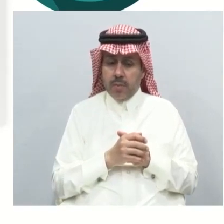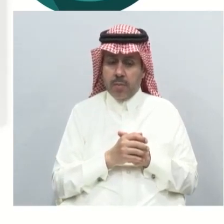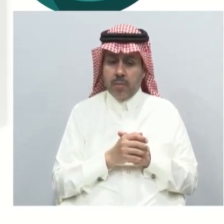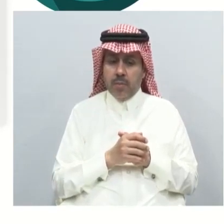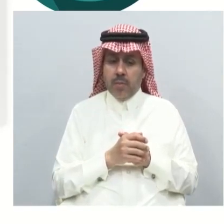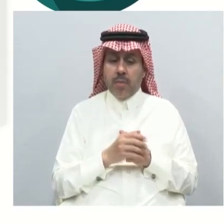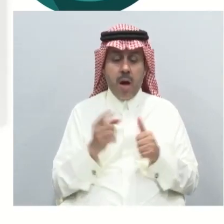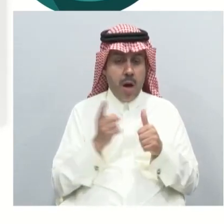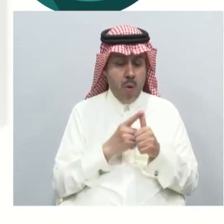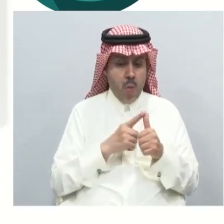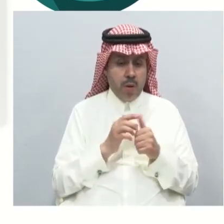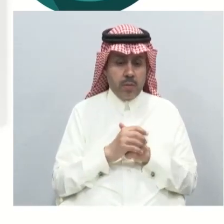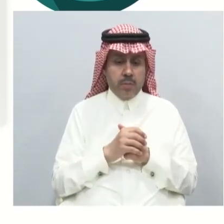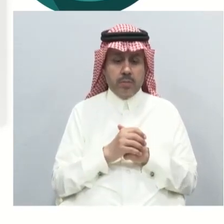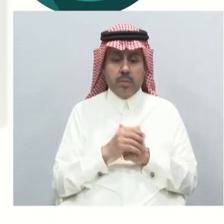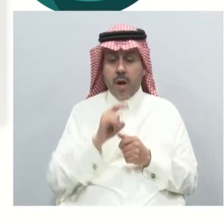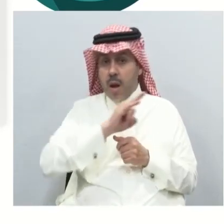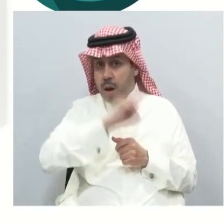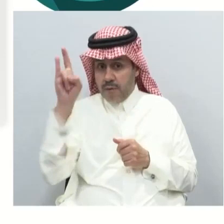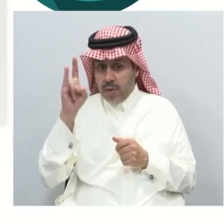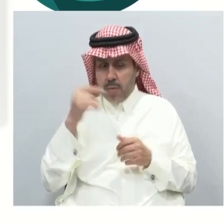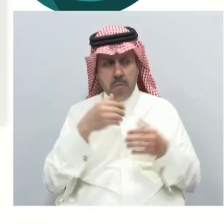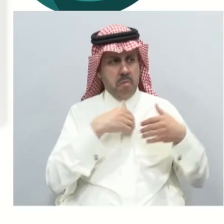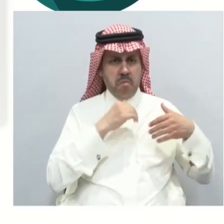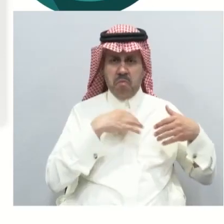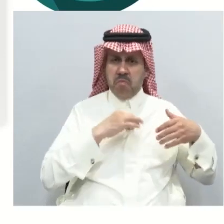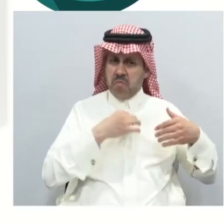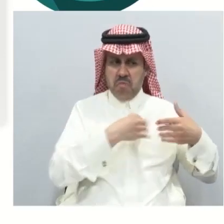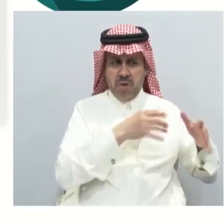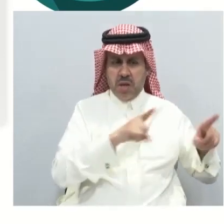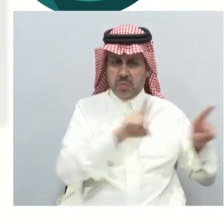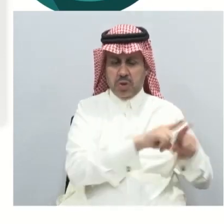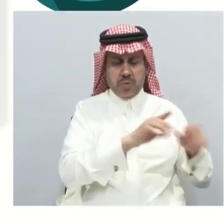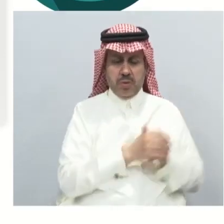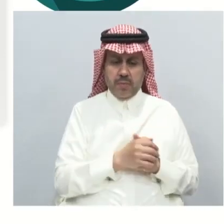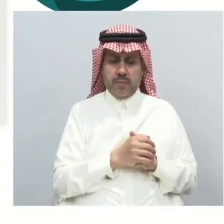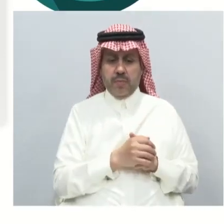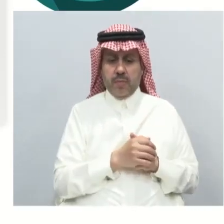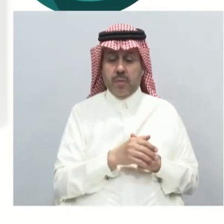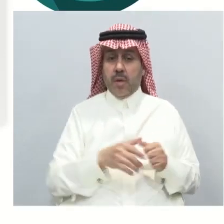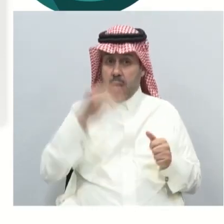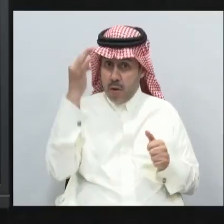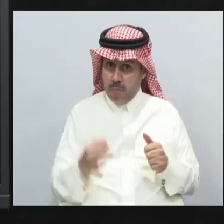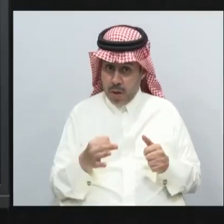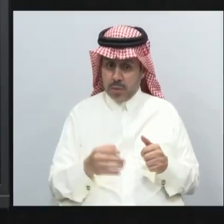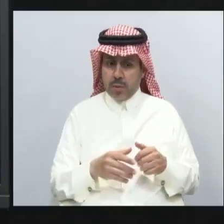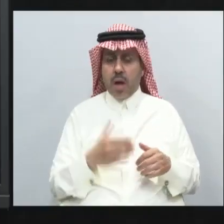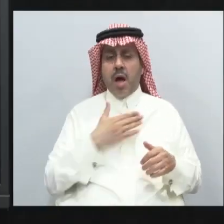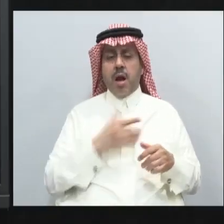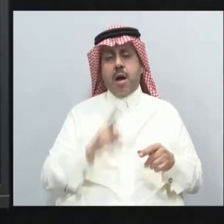هي النفي واما الا الذي فطرني فهي الاثبات فهي